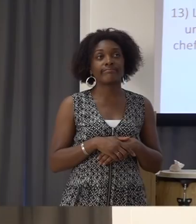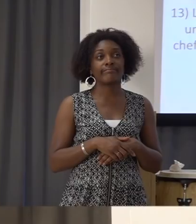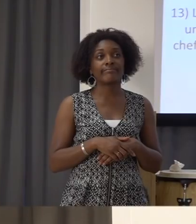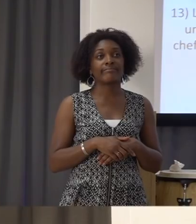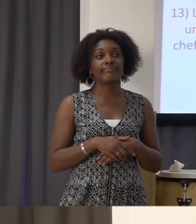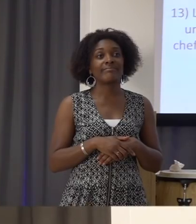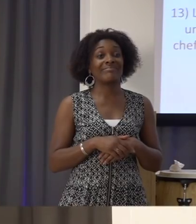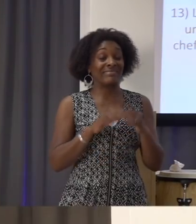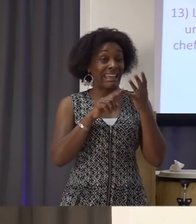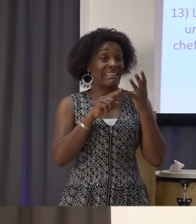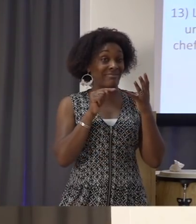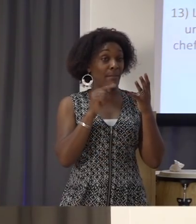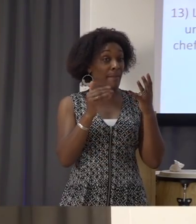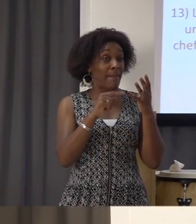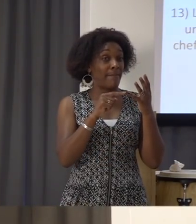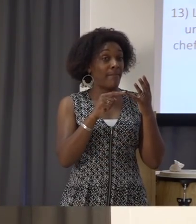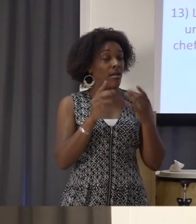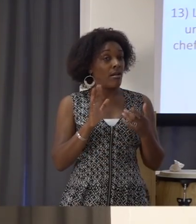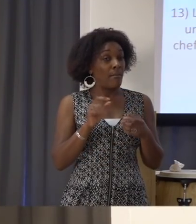Ils font obstacle à tout.